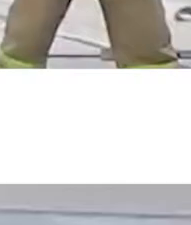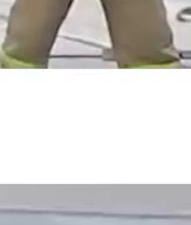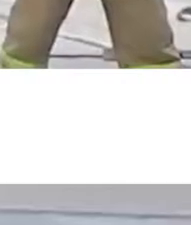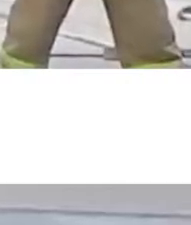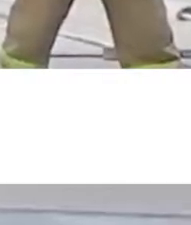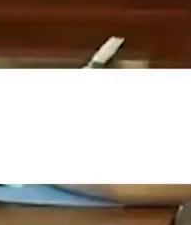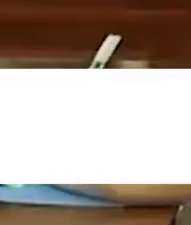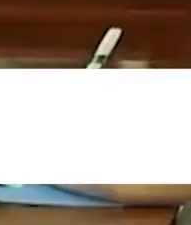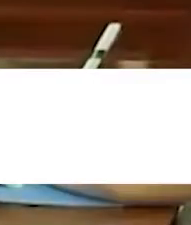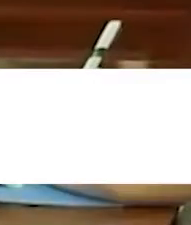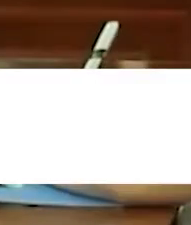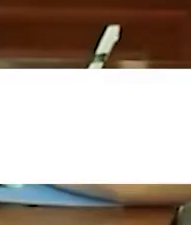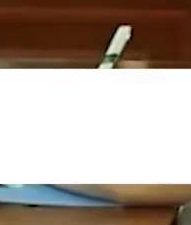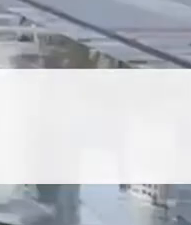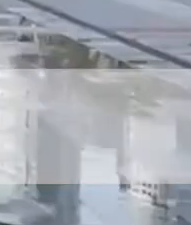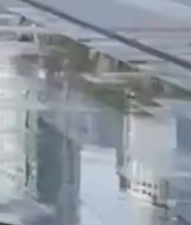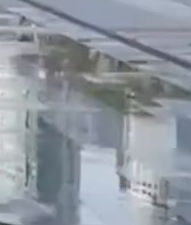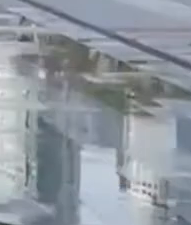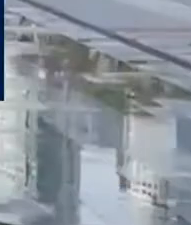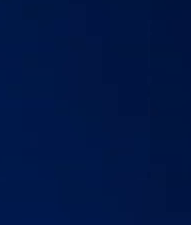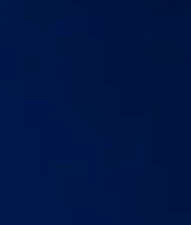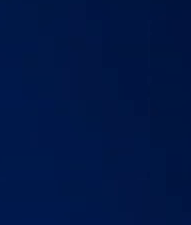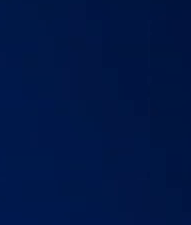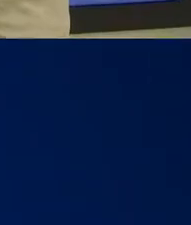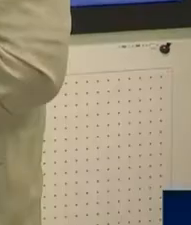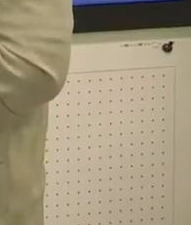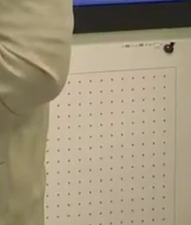4일 동안 훈련을 진행했습니다.